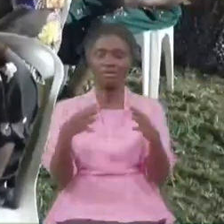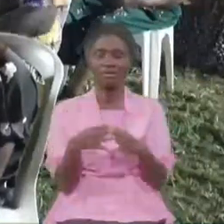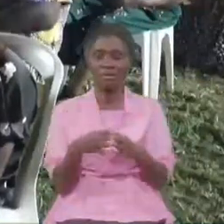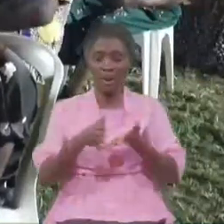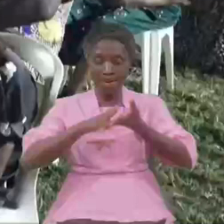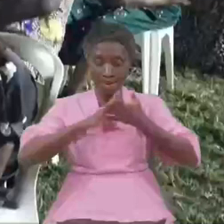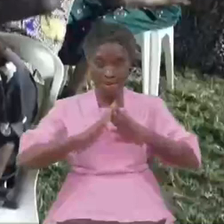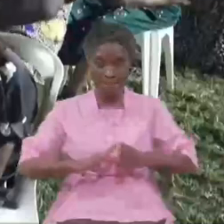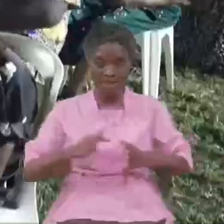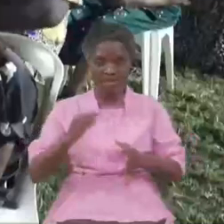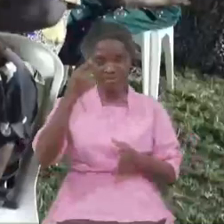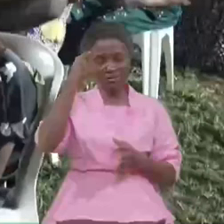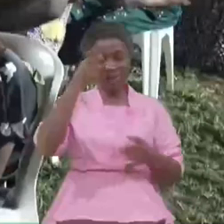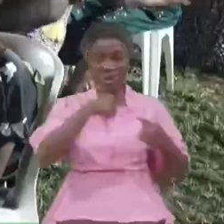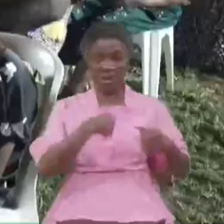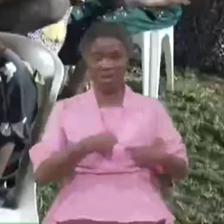La paix du cœur.